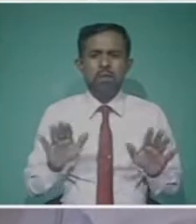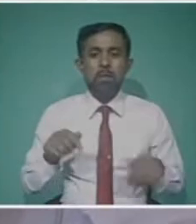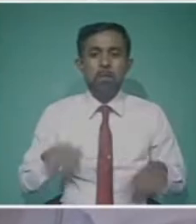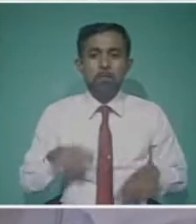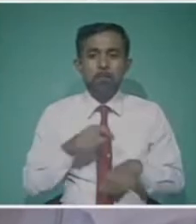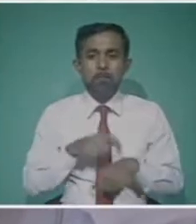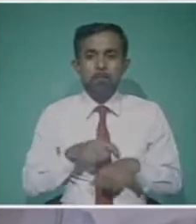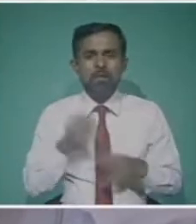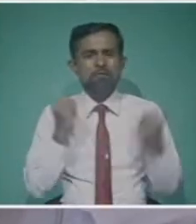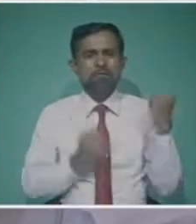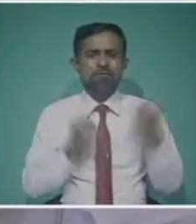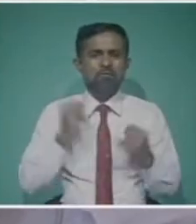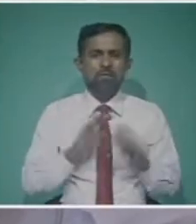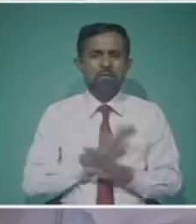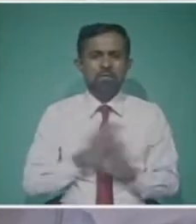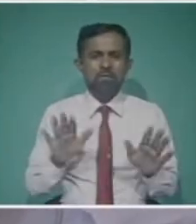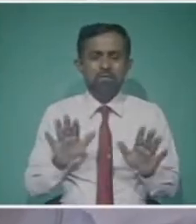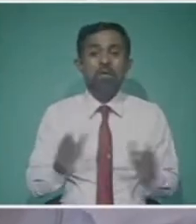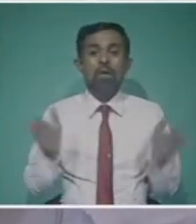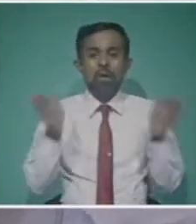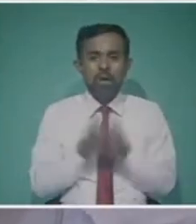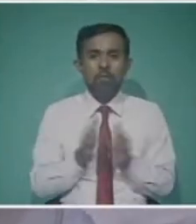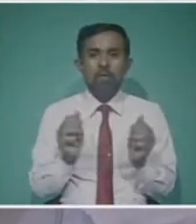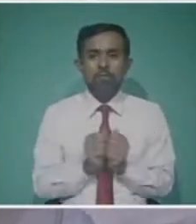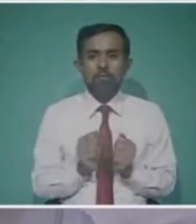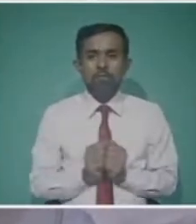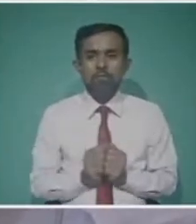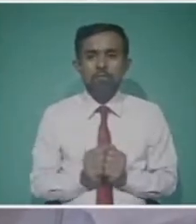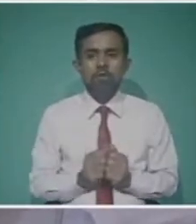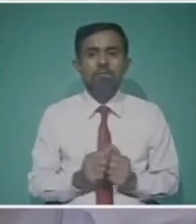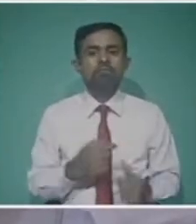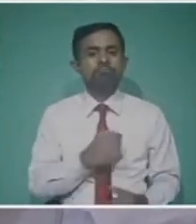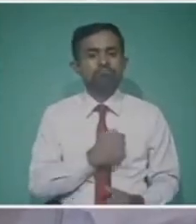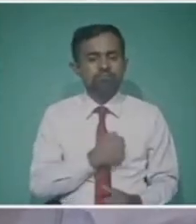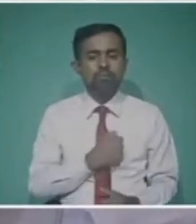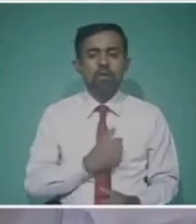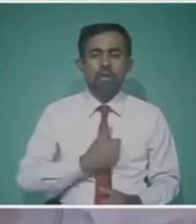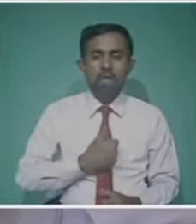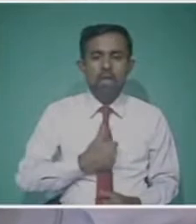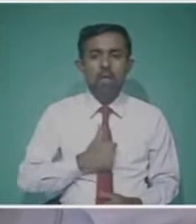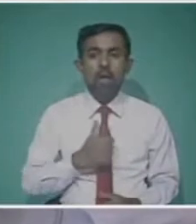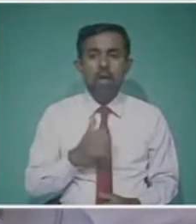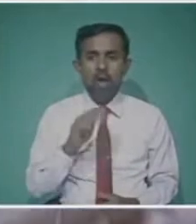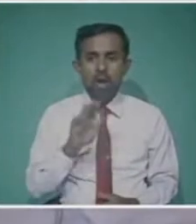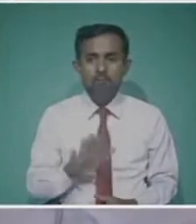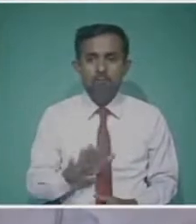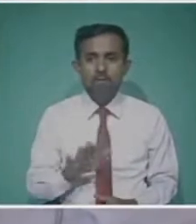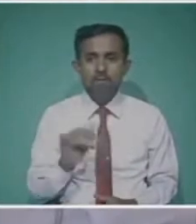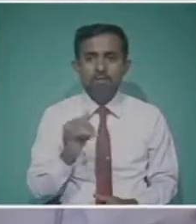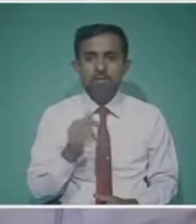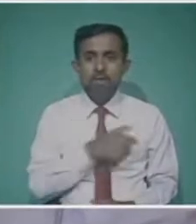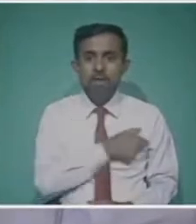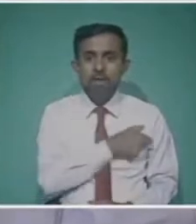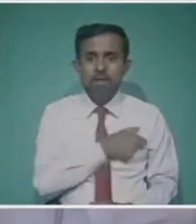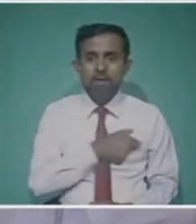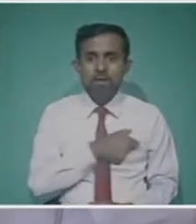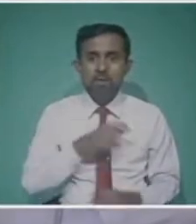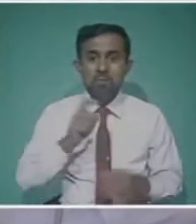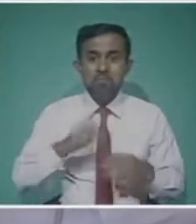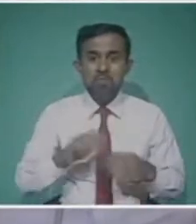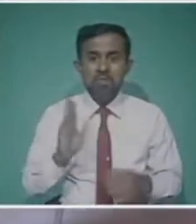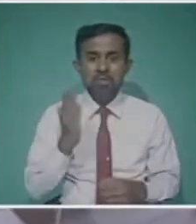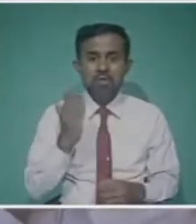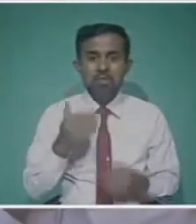වෙලාවේ විවේචනයට වඩා එකතු වෙලා වැඩ කරන්න හදවත ඇතුලෙන් කැමැත්ත තිබුණත් සමහර නායකයින්ගේ තියෙන ප්‍රශ්න